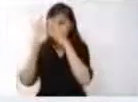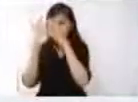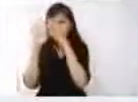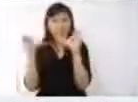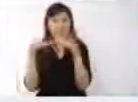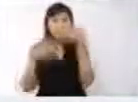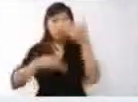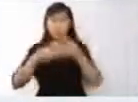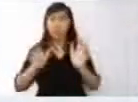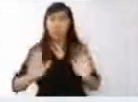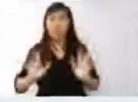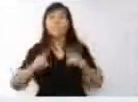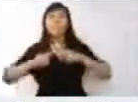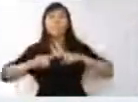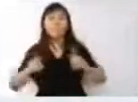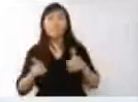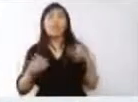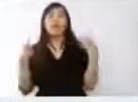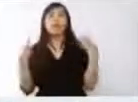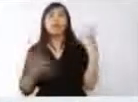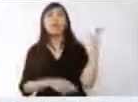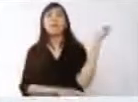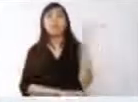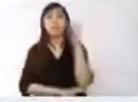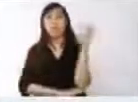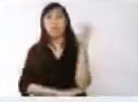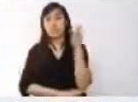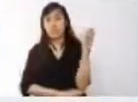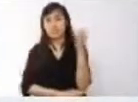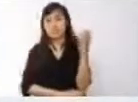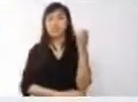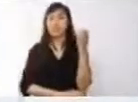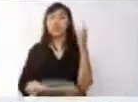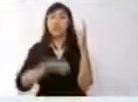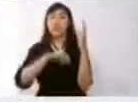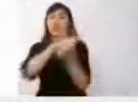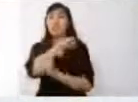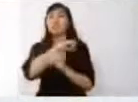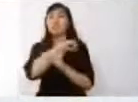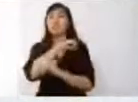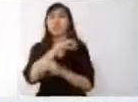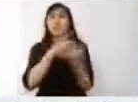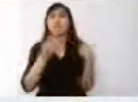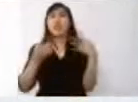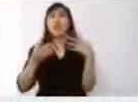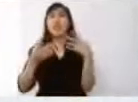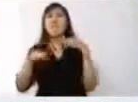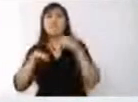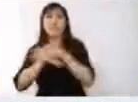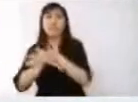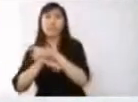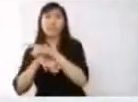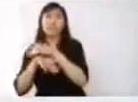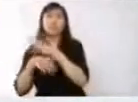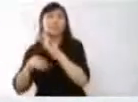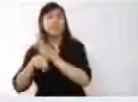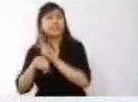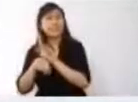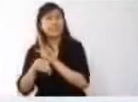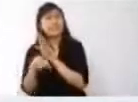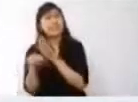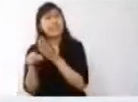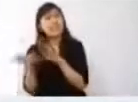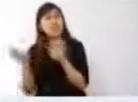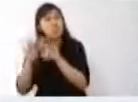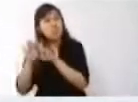ating mga Filipino students na based in Japan. Ang isang malaking bangko po dito, yung MUFJ at ang J-Power, nagbigay din po